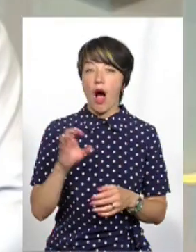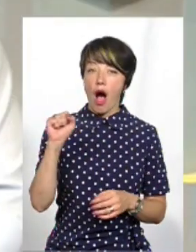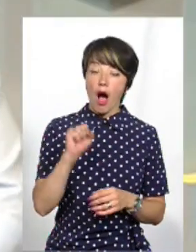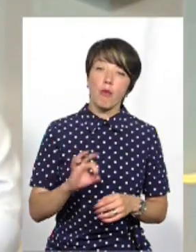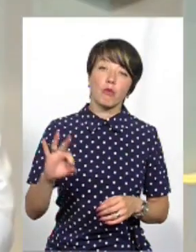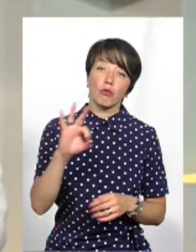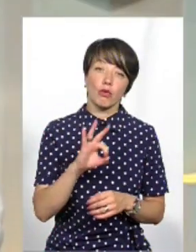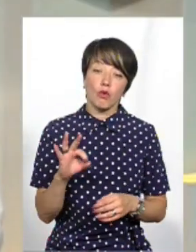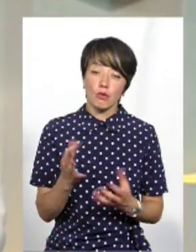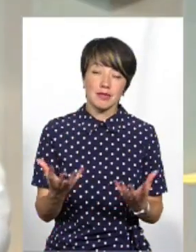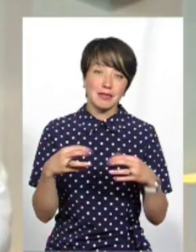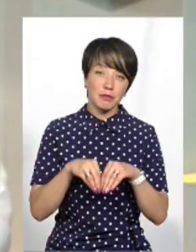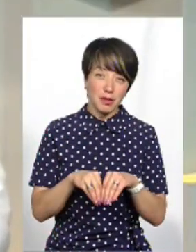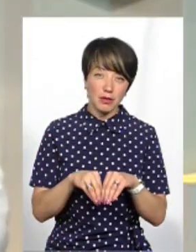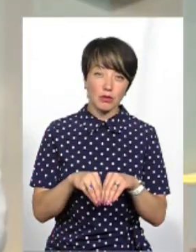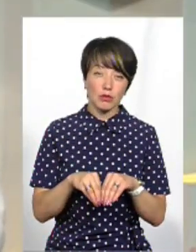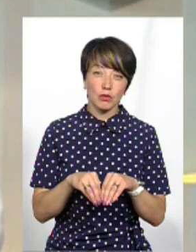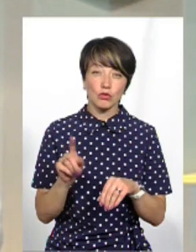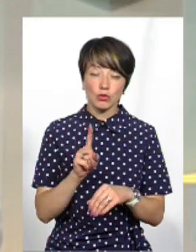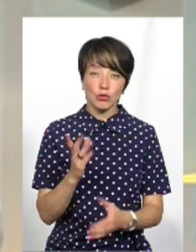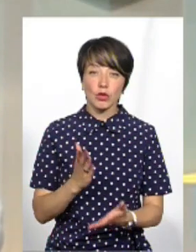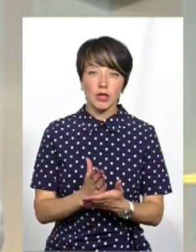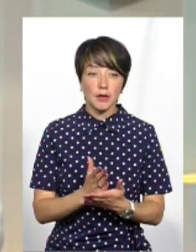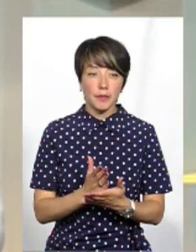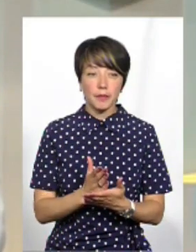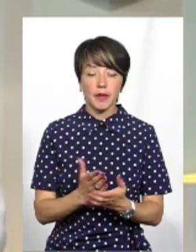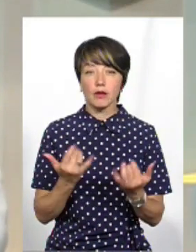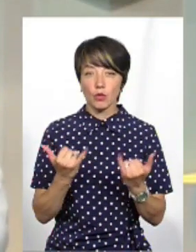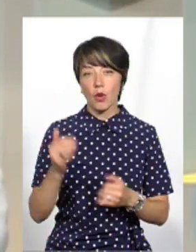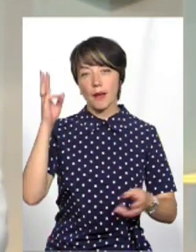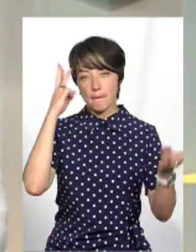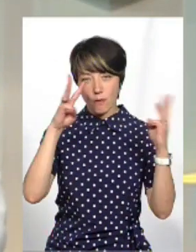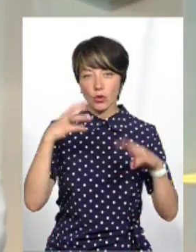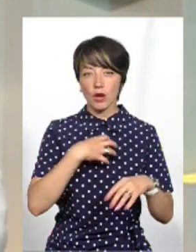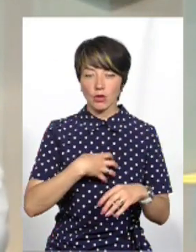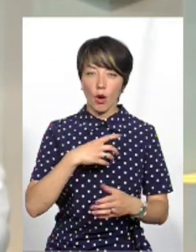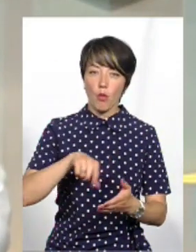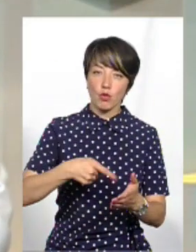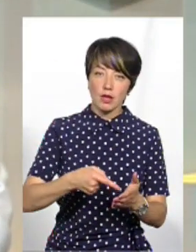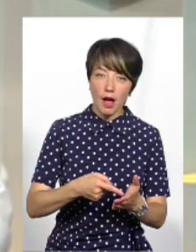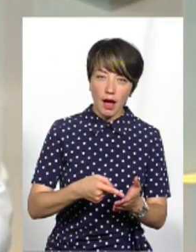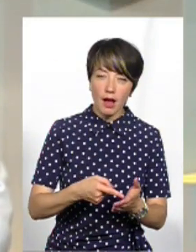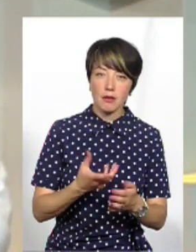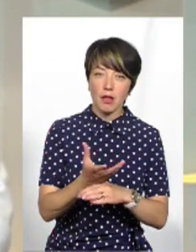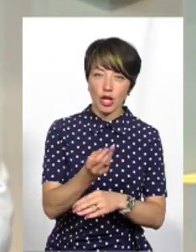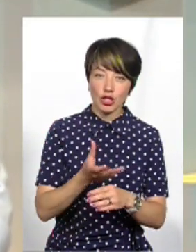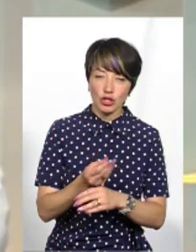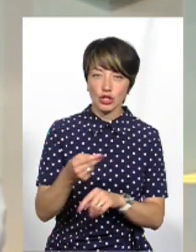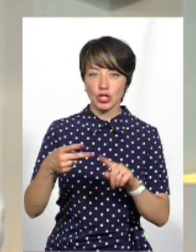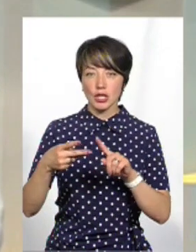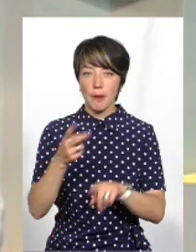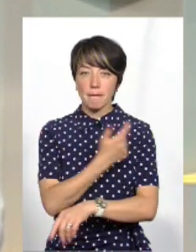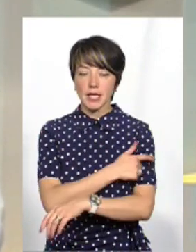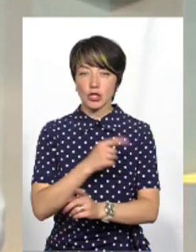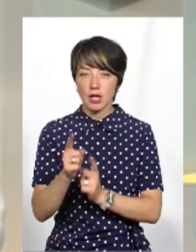Відносно якогось спільного, знову ж таки, те, що сьогодні модно і актуальне, це комунальні платежі,